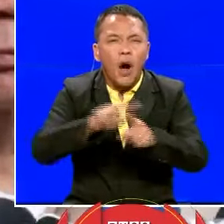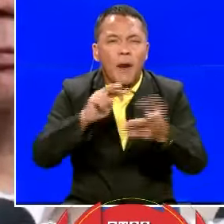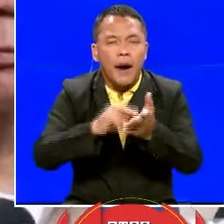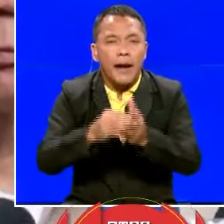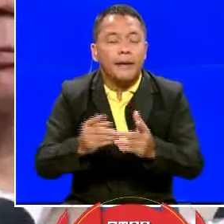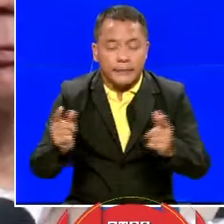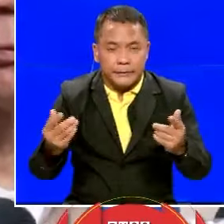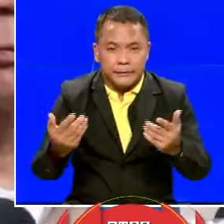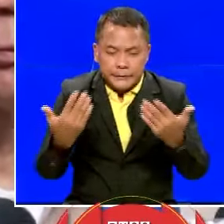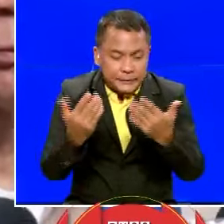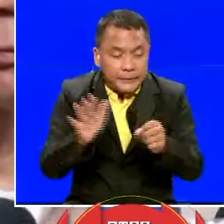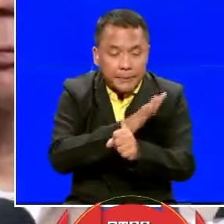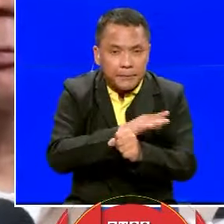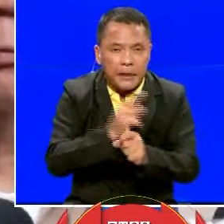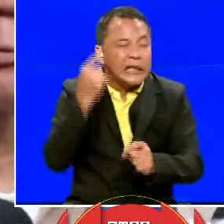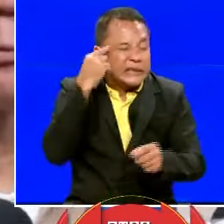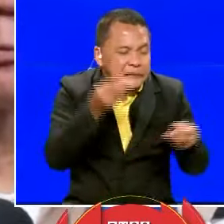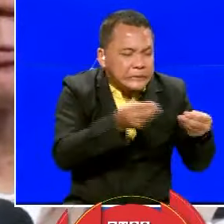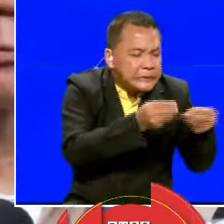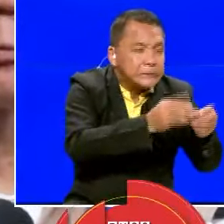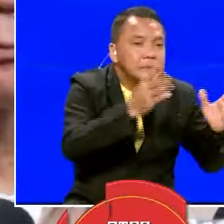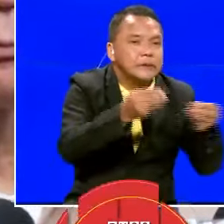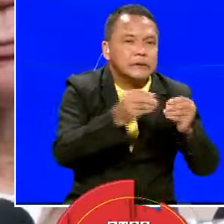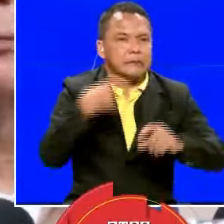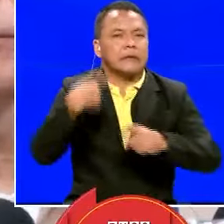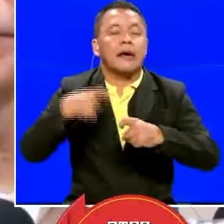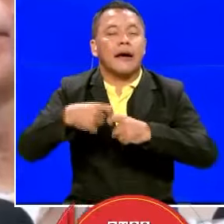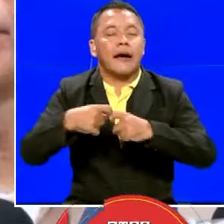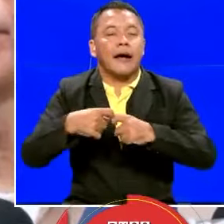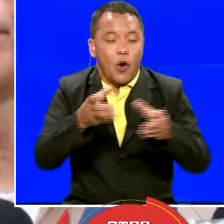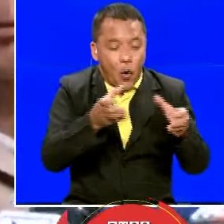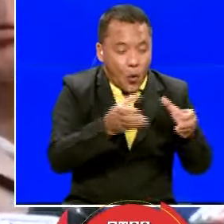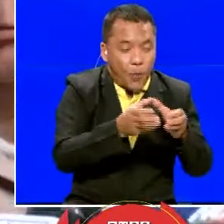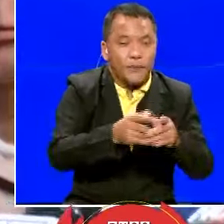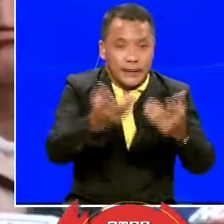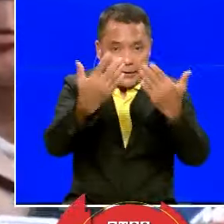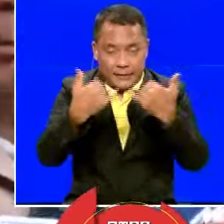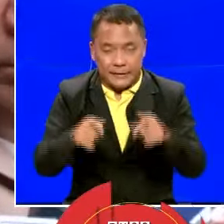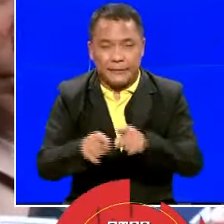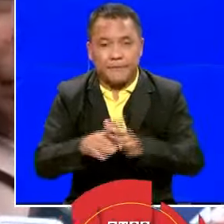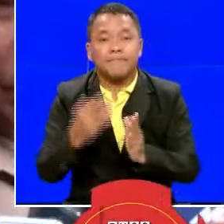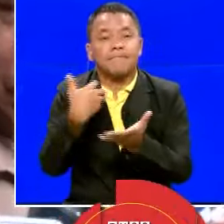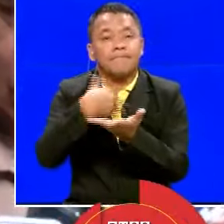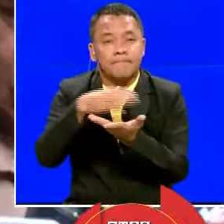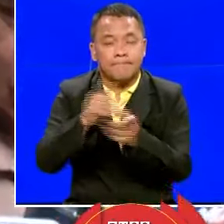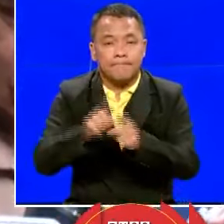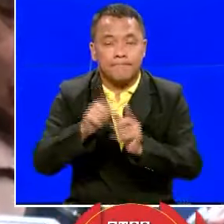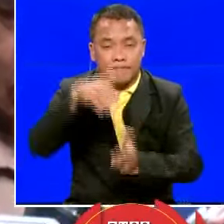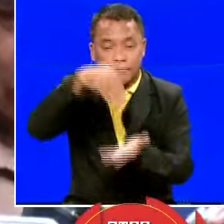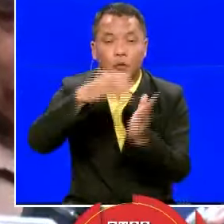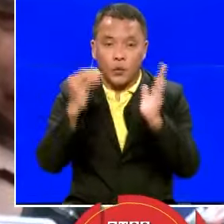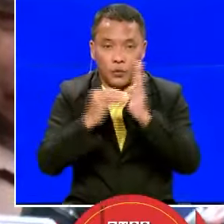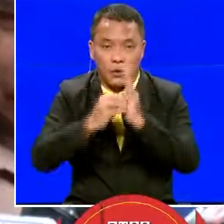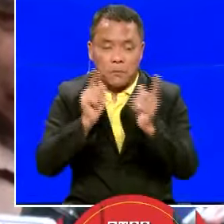ครบคือสมรู้ร่วมคิดและการหัวเนี่ยเป็นไปได้ยากขึ้นนะครับ นอกจากนี้ก็มีรายงานด้วยนะคะว่าในพื้นที่ก